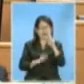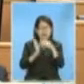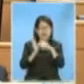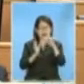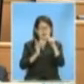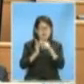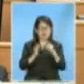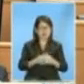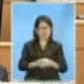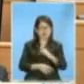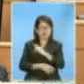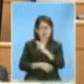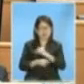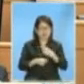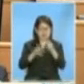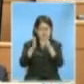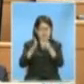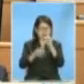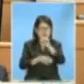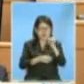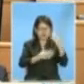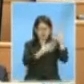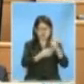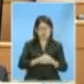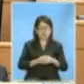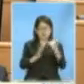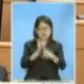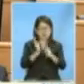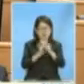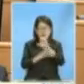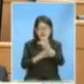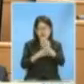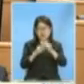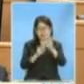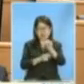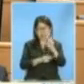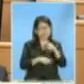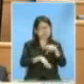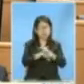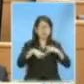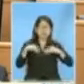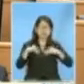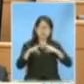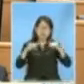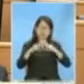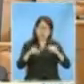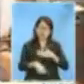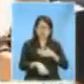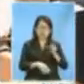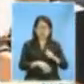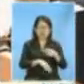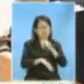าขออนุญาตประท้วงท่านผู้อภิปรายครับตามข้อบังคับข้อ43ท่านประธานฟังไม่สะดุ้งบ้างครับเขาบอกนาฬิกาท่านประธ